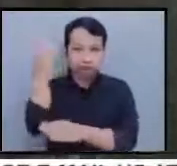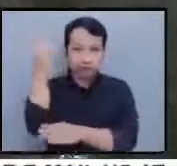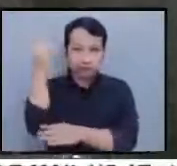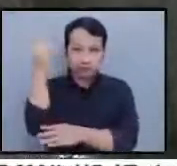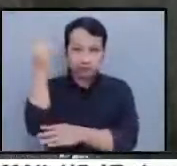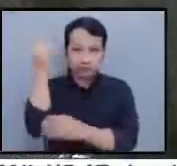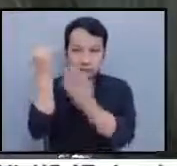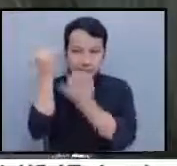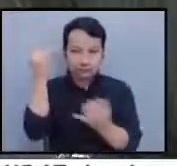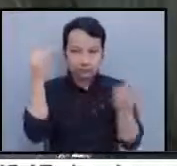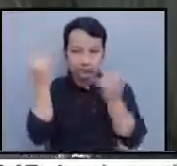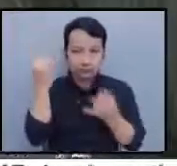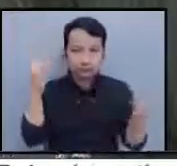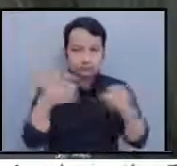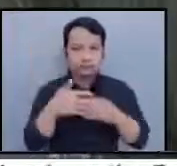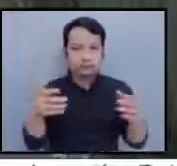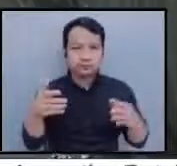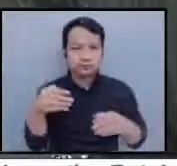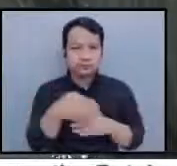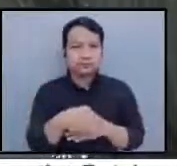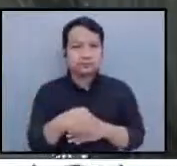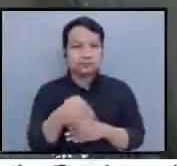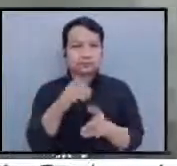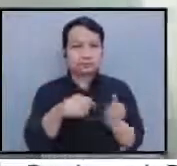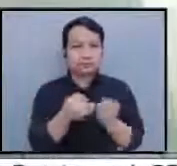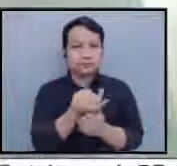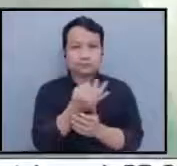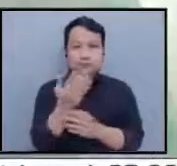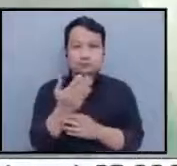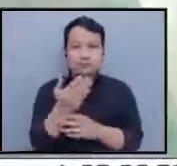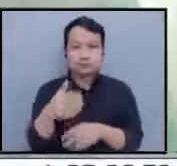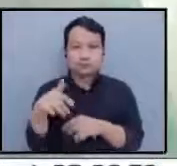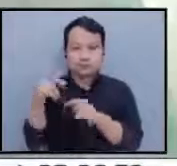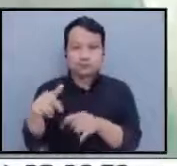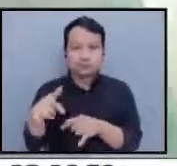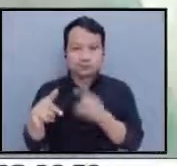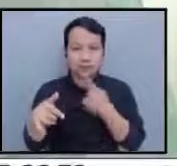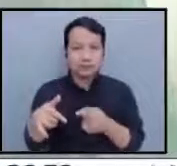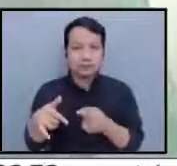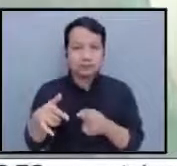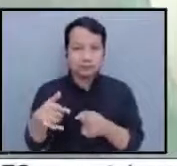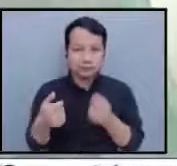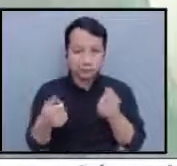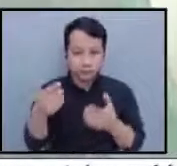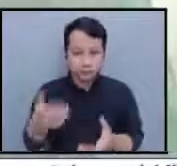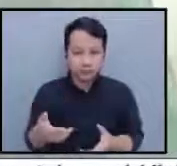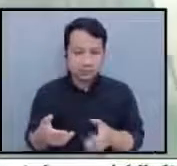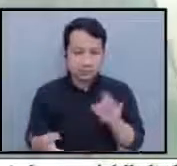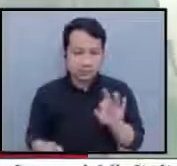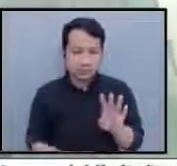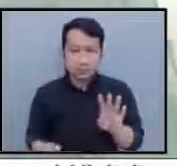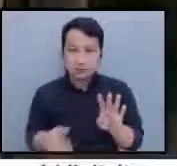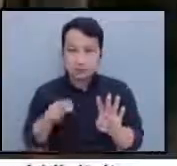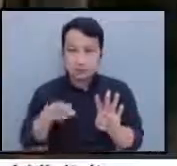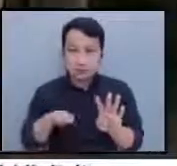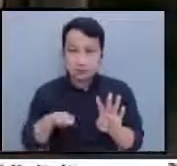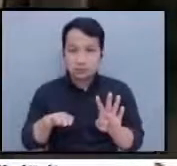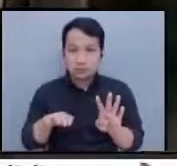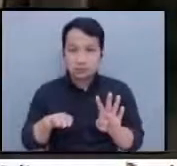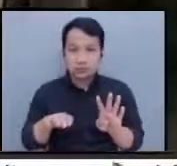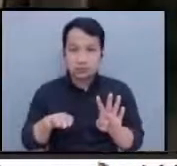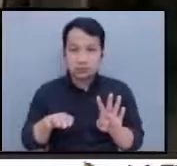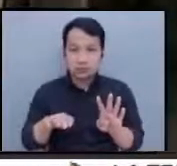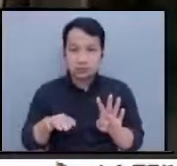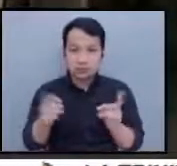kuryente, malalaking concrete barrier at ilang bystander. Ayon sa driver ng truck, pasado alas 4 kahapon ng hapon,